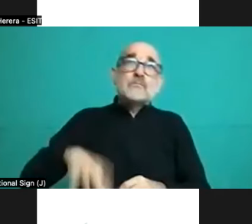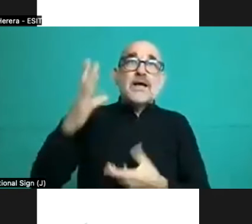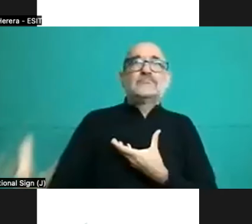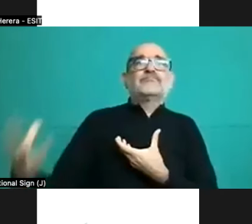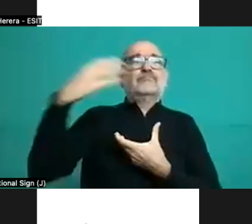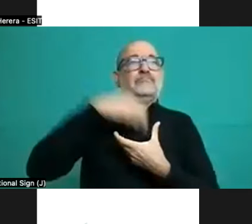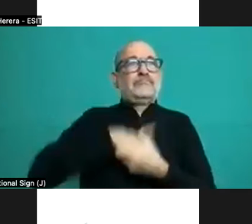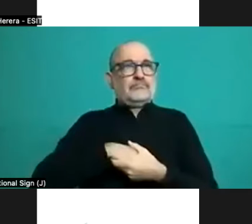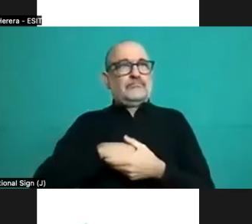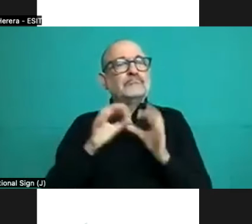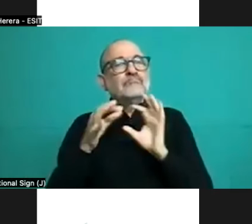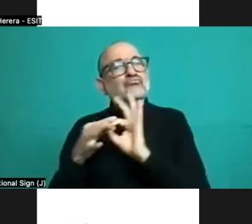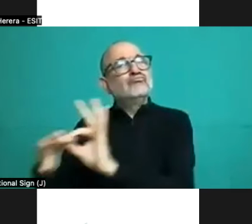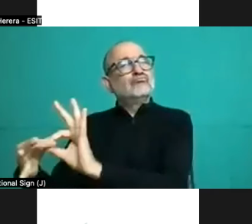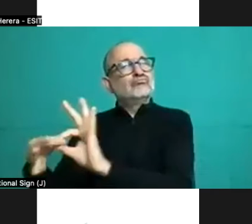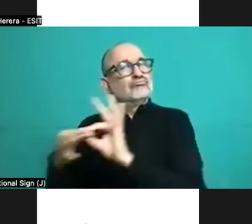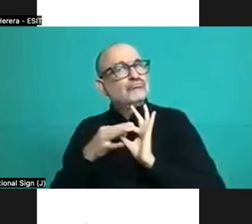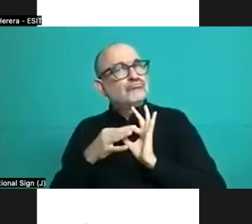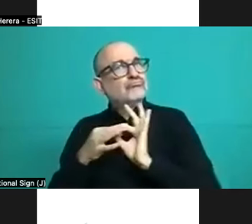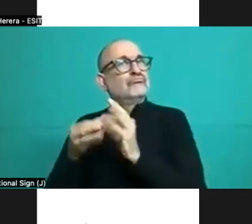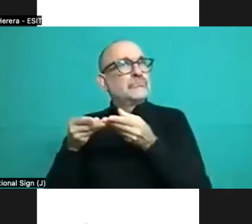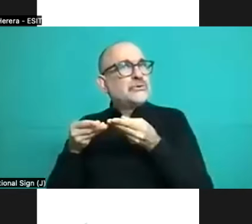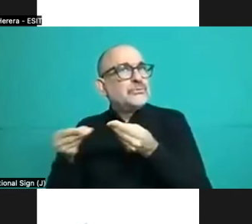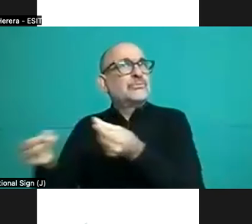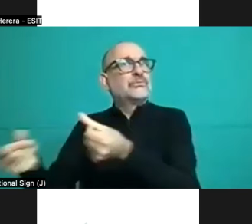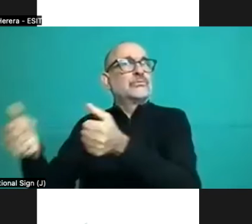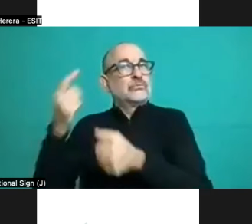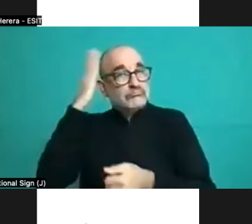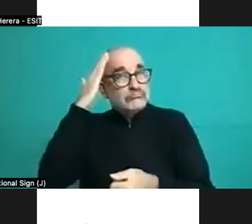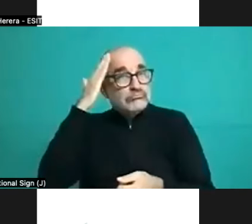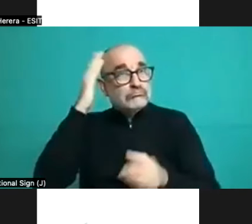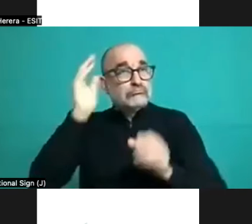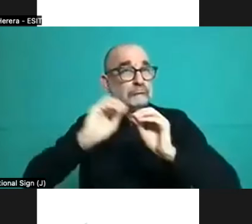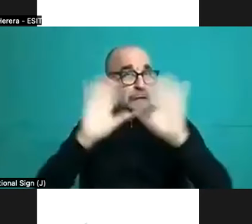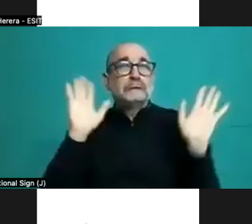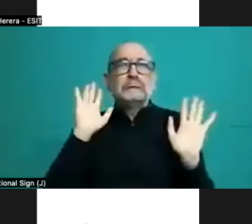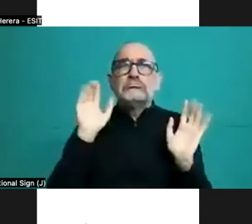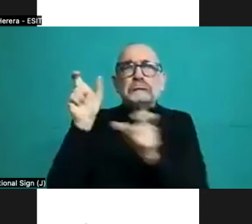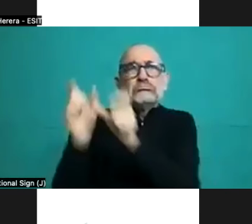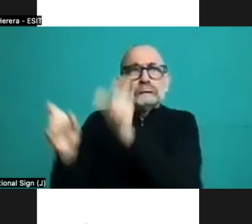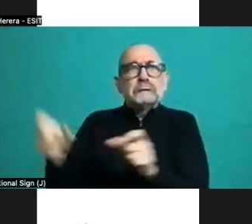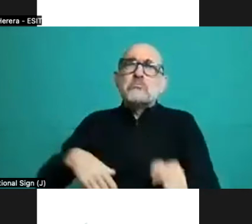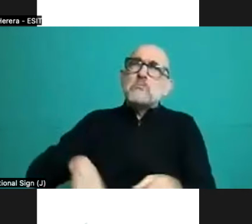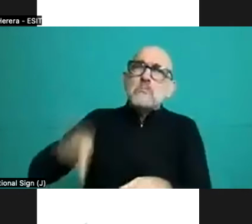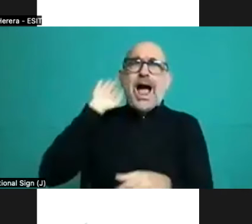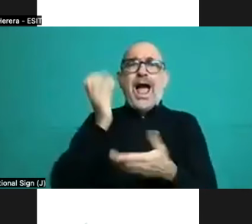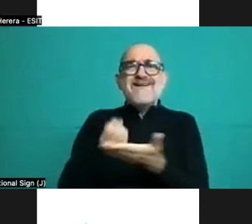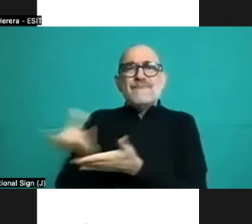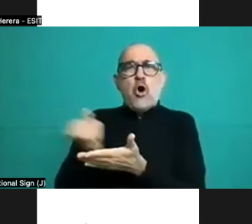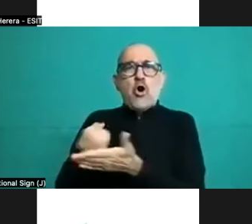Les patients qui sont plus au courant de leurs droits, ce sont les patients qui vont